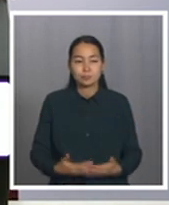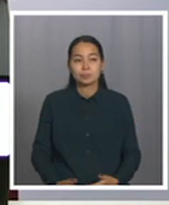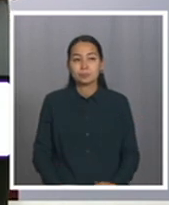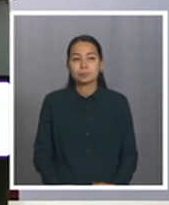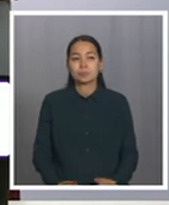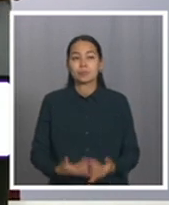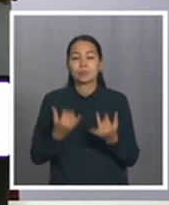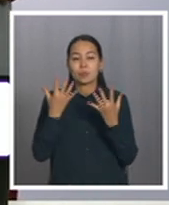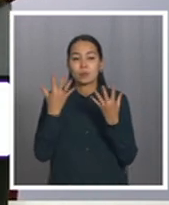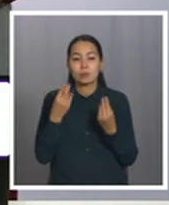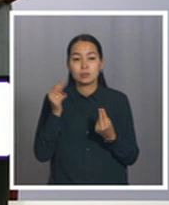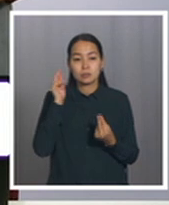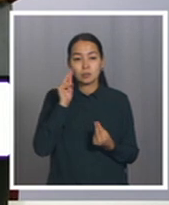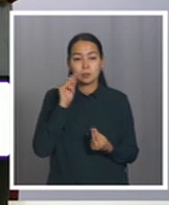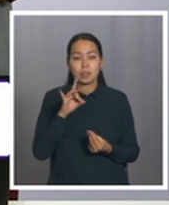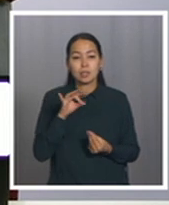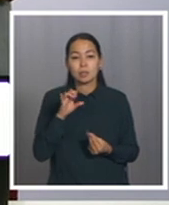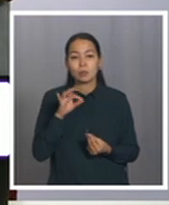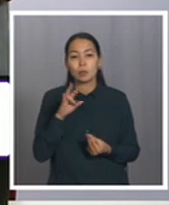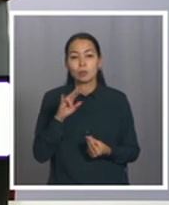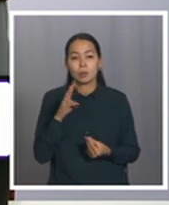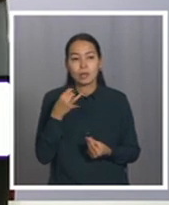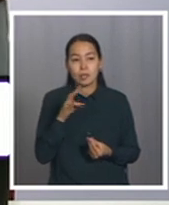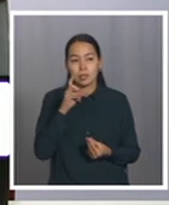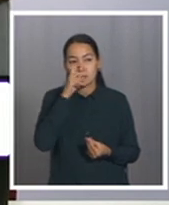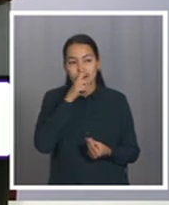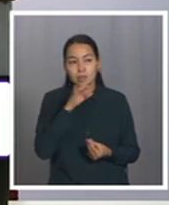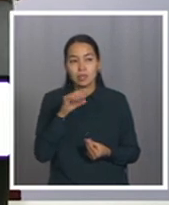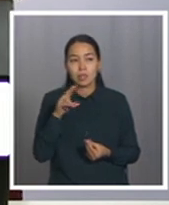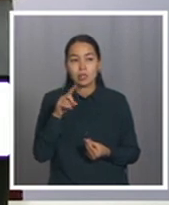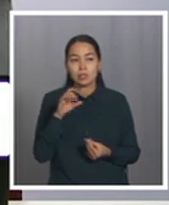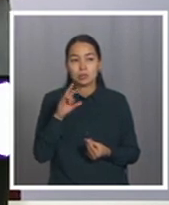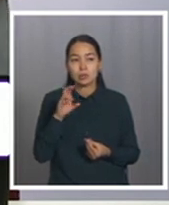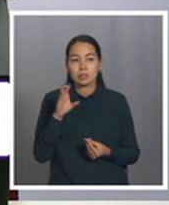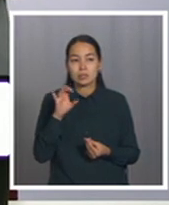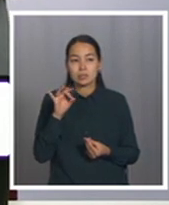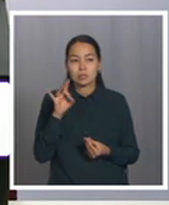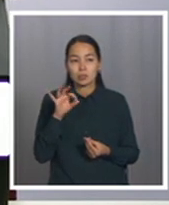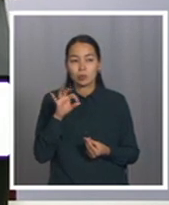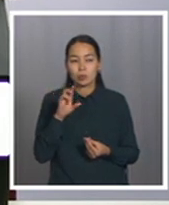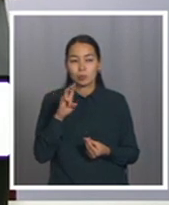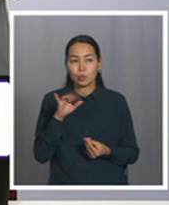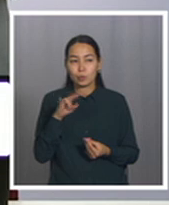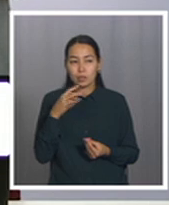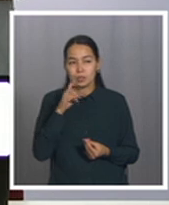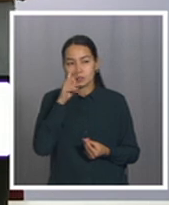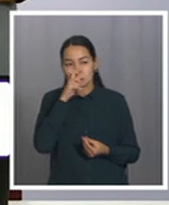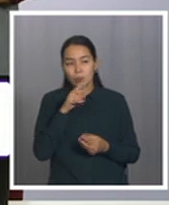Бүгінгі сабақта рибонуклеин қышқылы және дезоксирибонуклеин қышқылы молекулаларының құрылысын